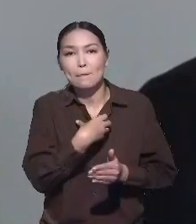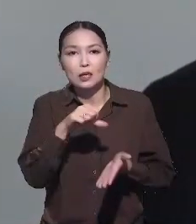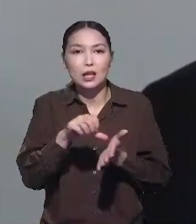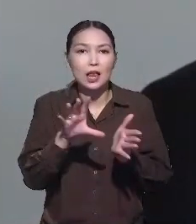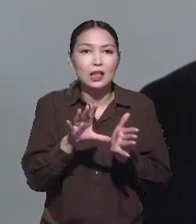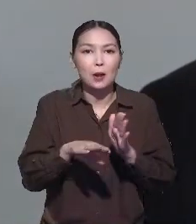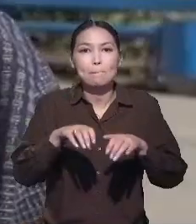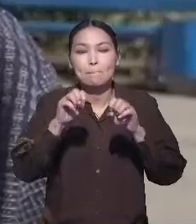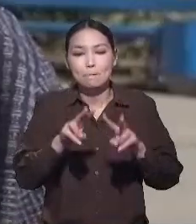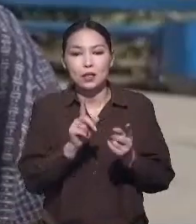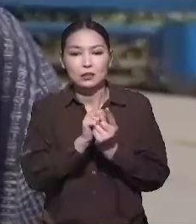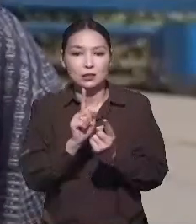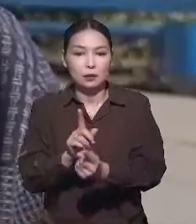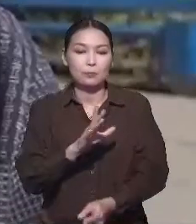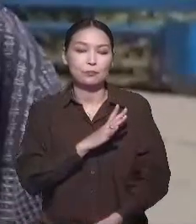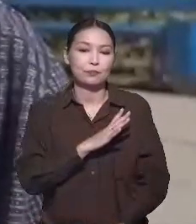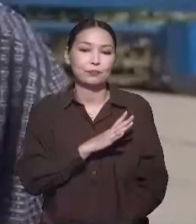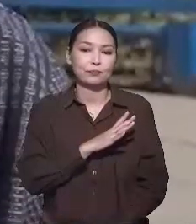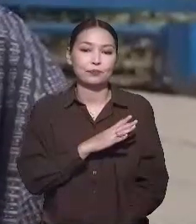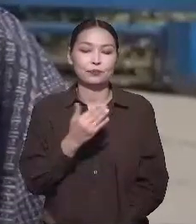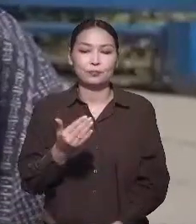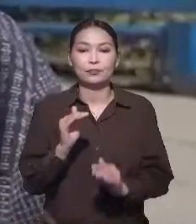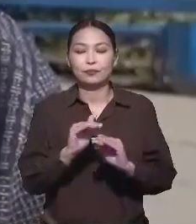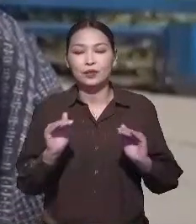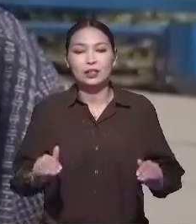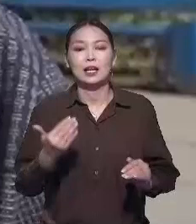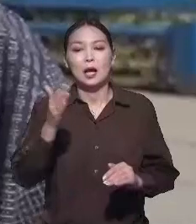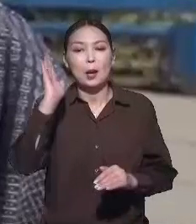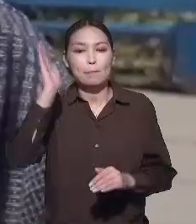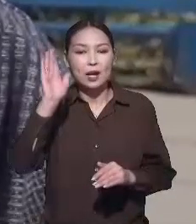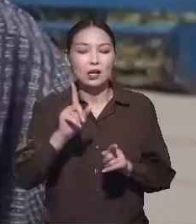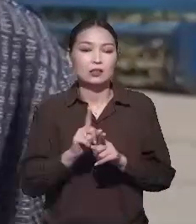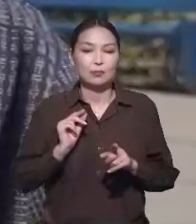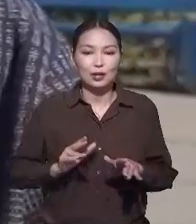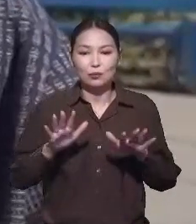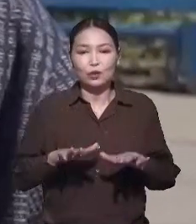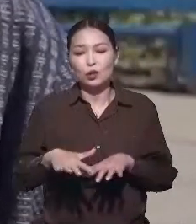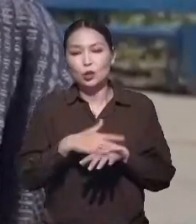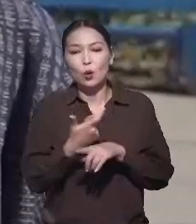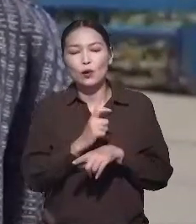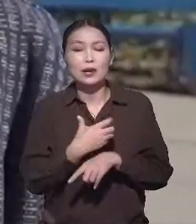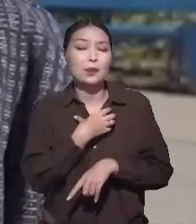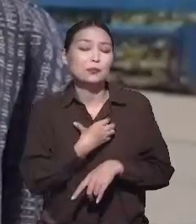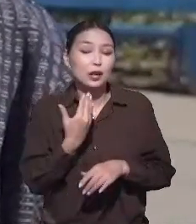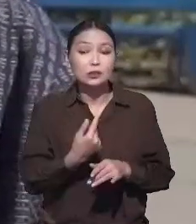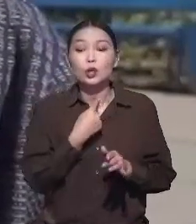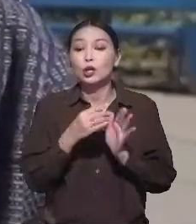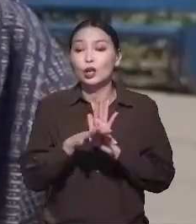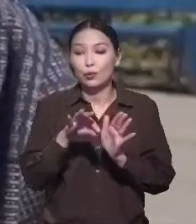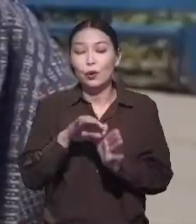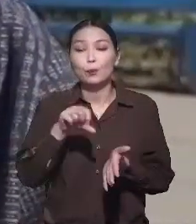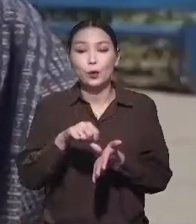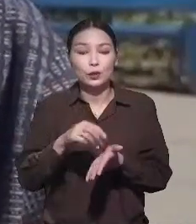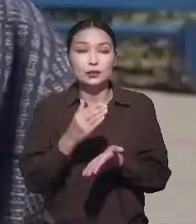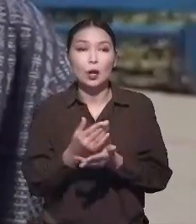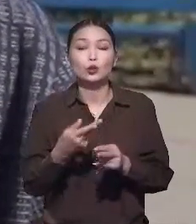пікірлесті. На балаларымыз, немереміздің болашағына байланысты мәселе бізде бірінші рет референдумға шығарылады. Сондықтан